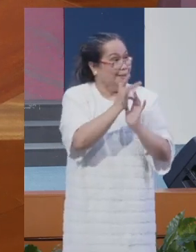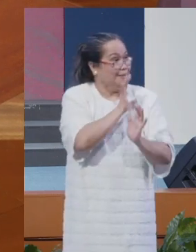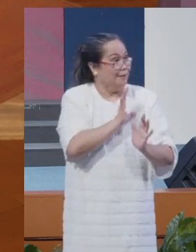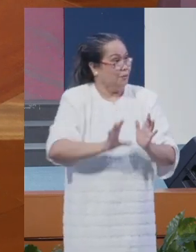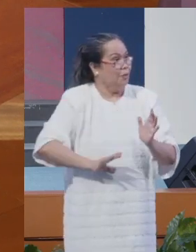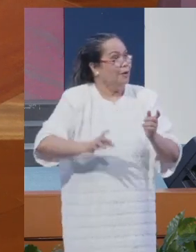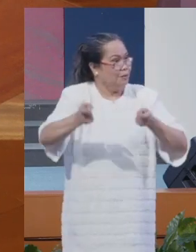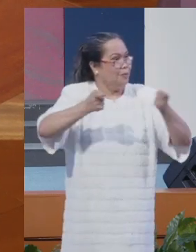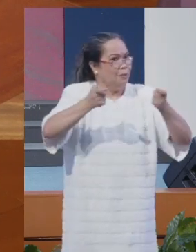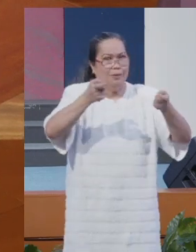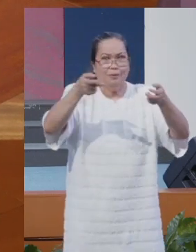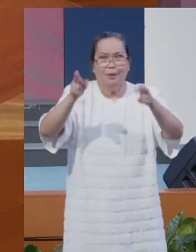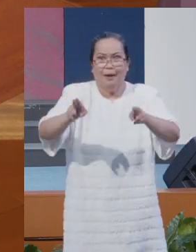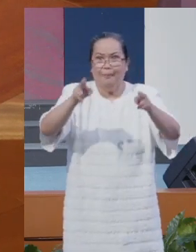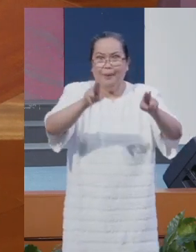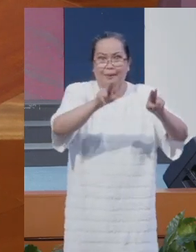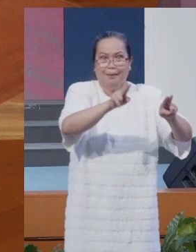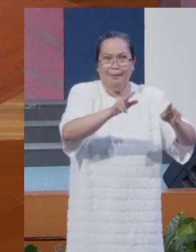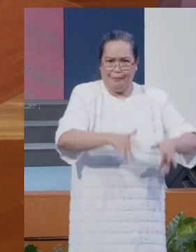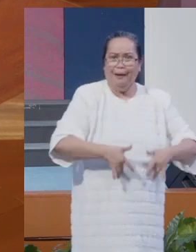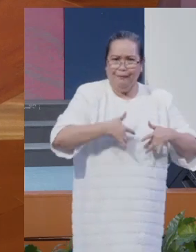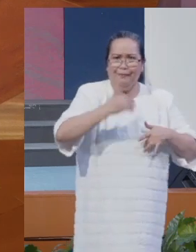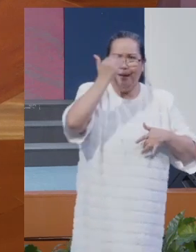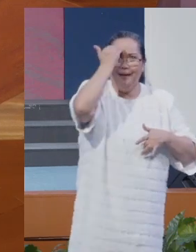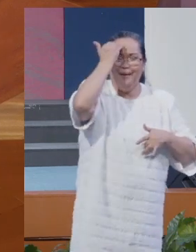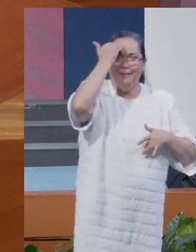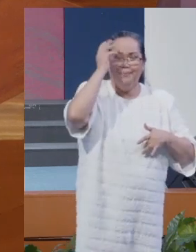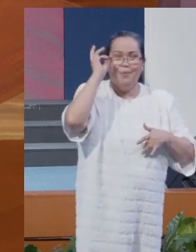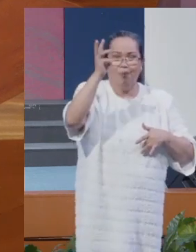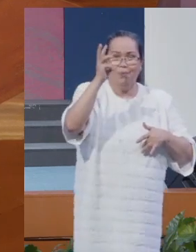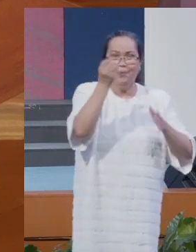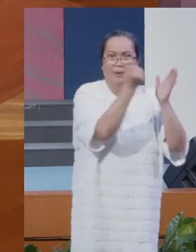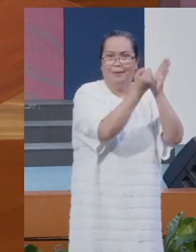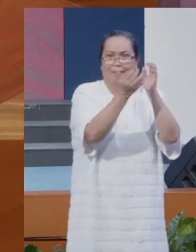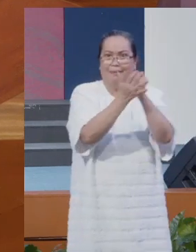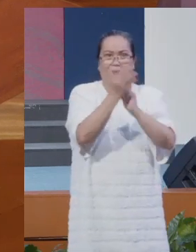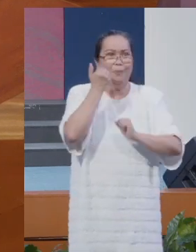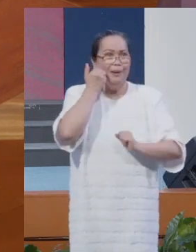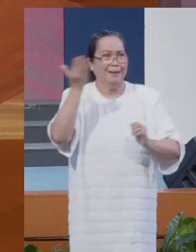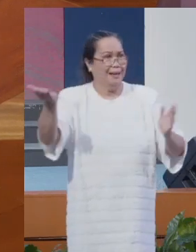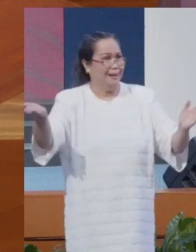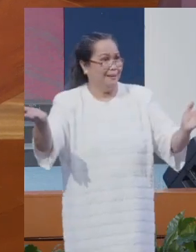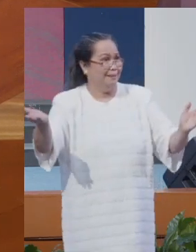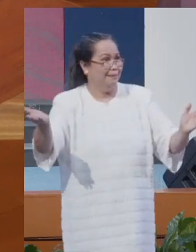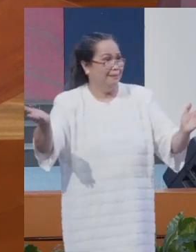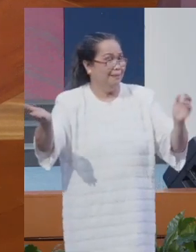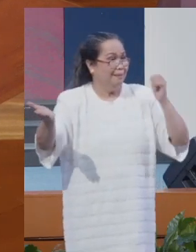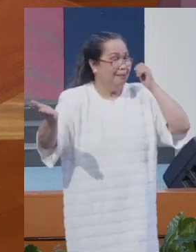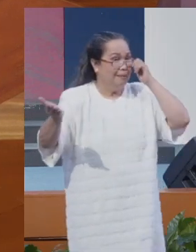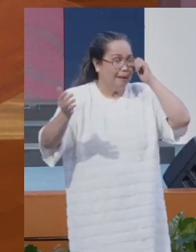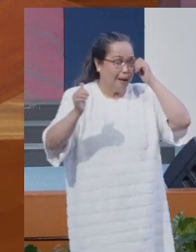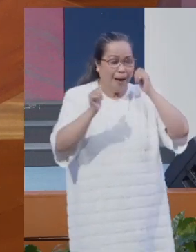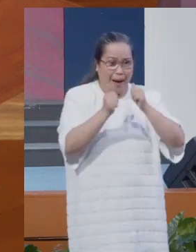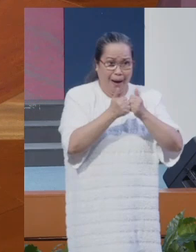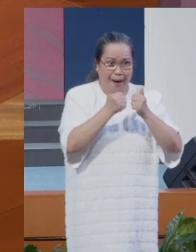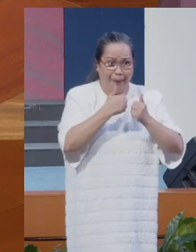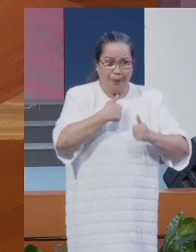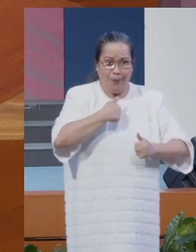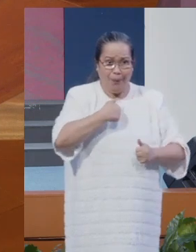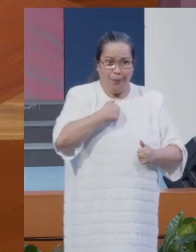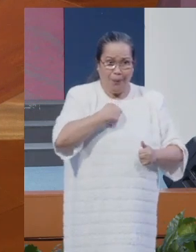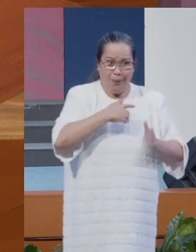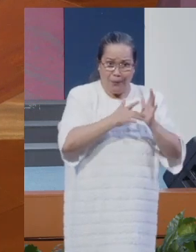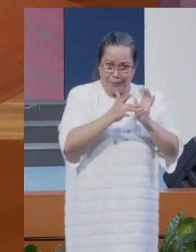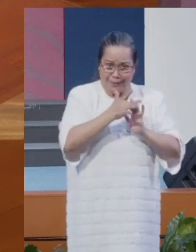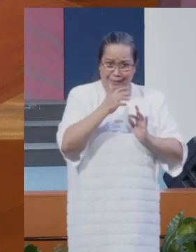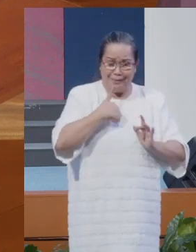ang lahat ng nangyayari sa kanyang buhay. Alam niya na siya ay papunta sa krus. Alam niya kung anong kaparaanan ng kanyang pagkamatay.